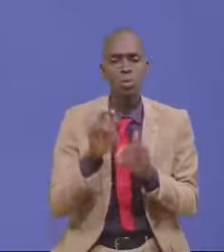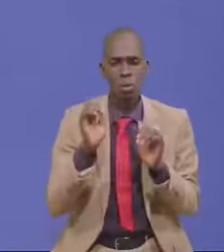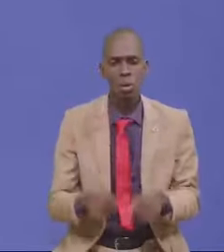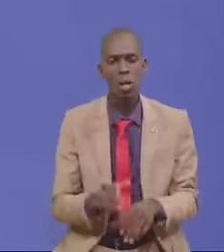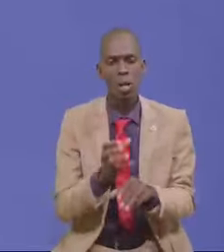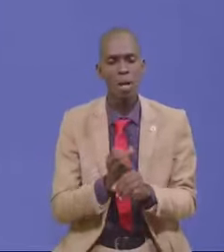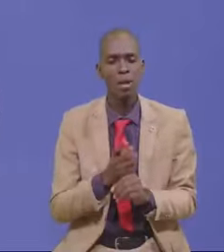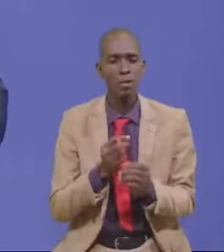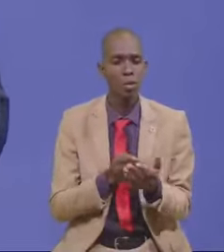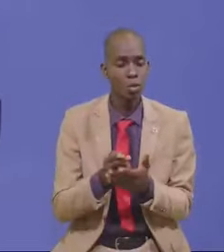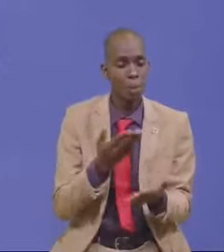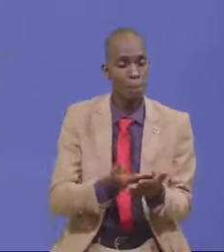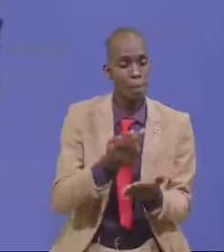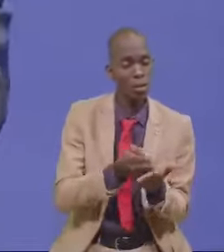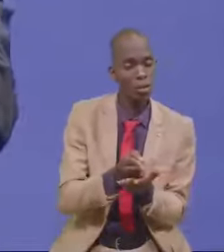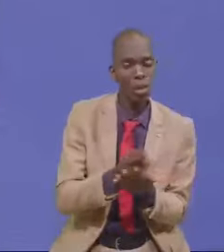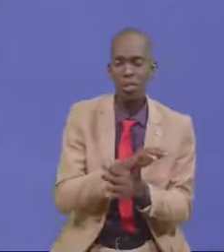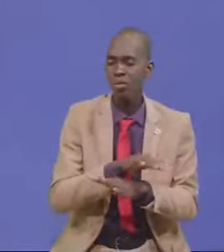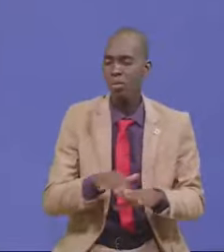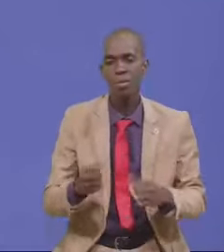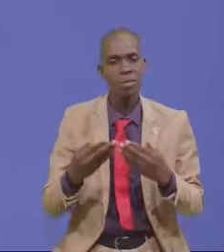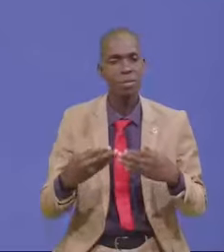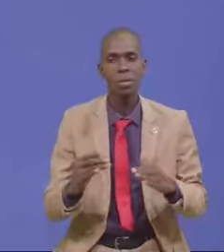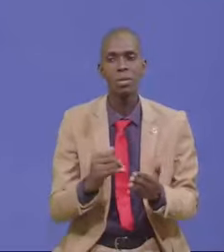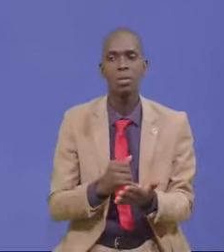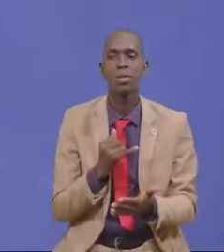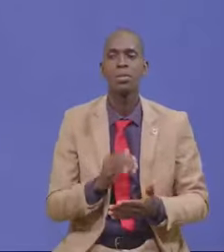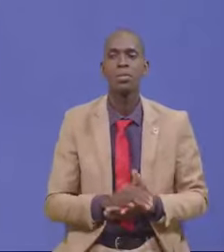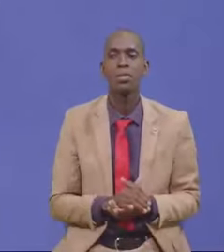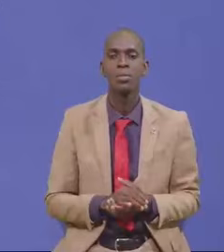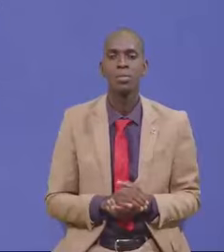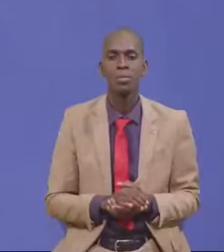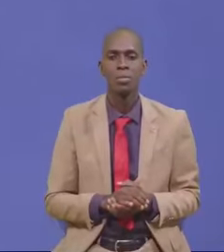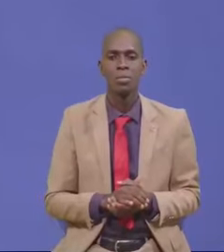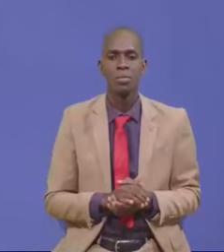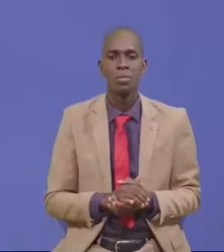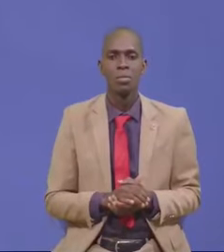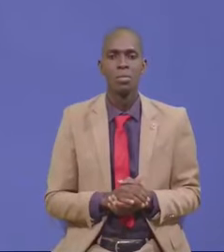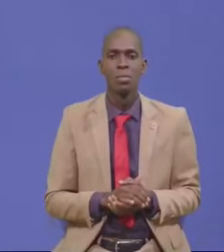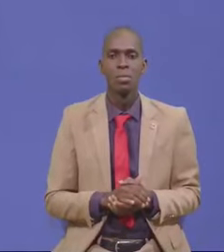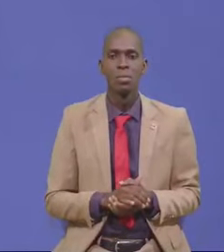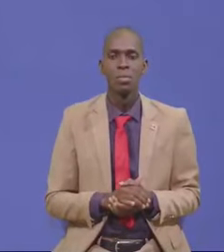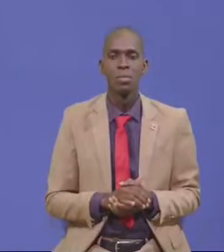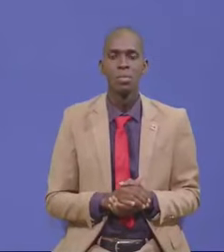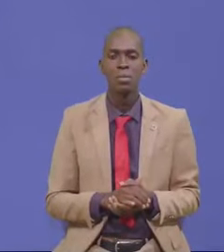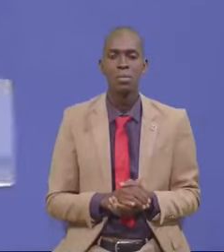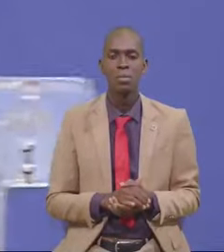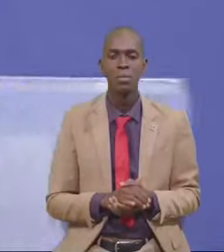Tu décides, quel que soit ce qui se passe autour de toi, tu es décidé à avoir la vérité.